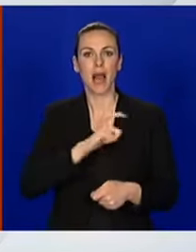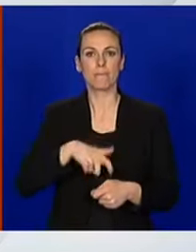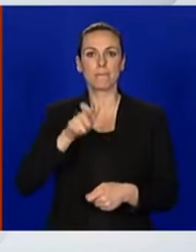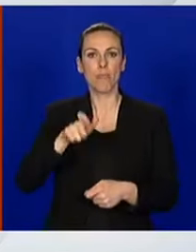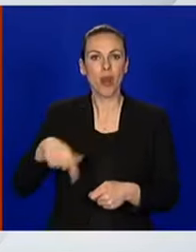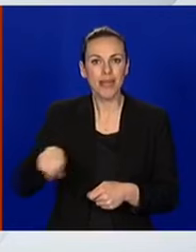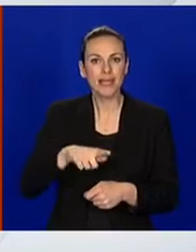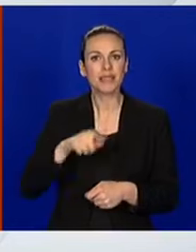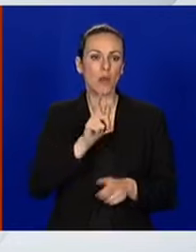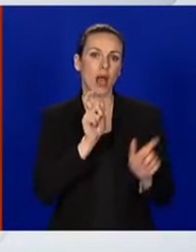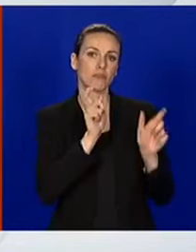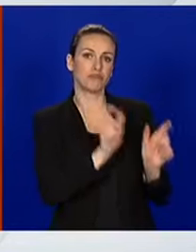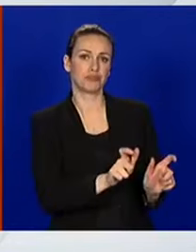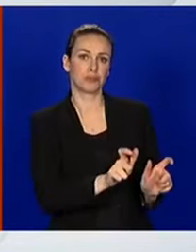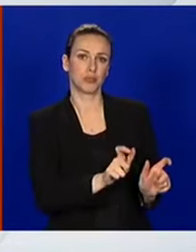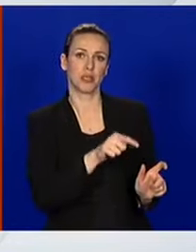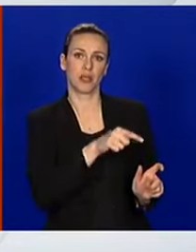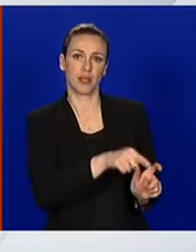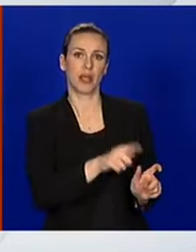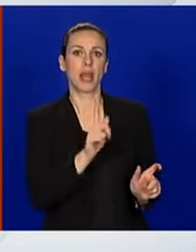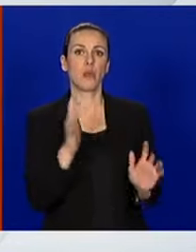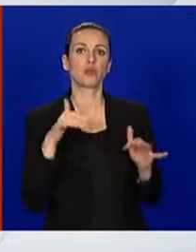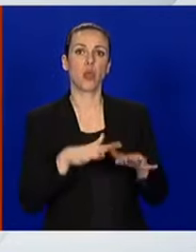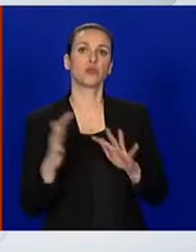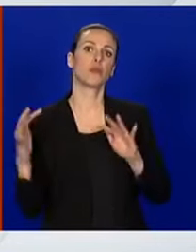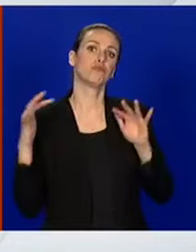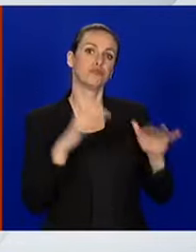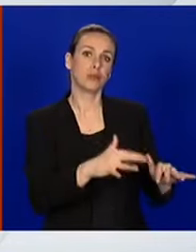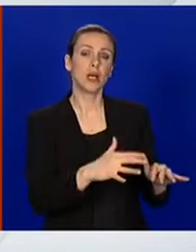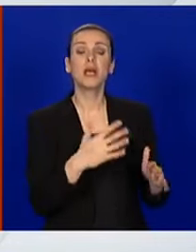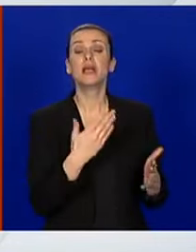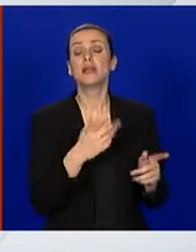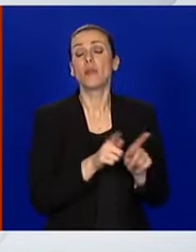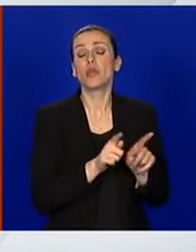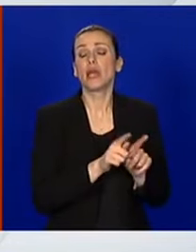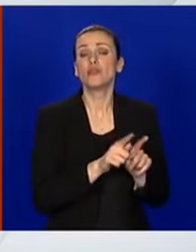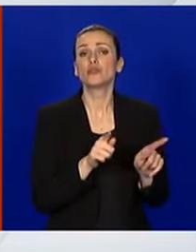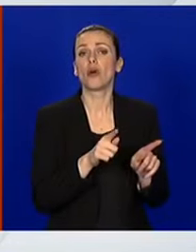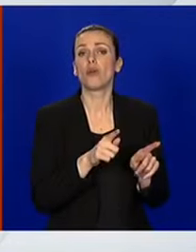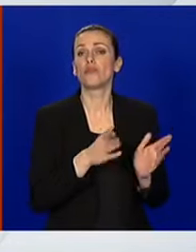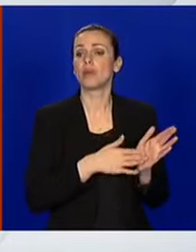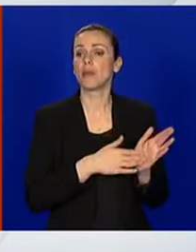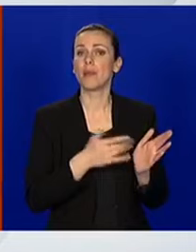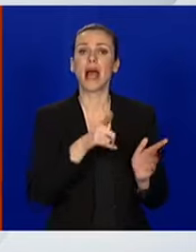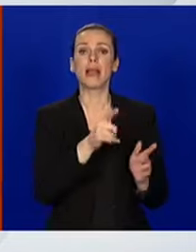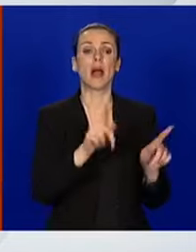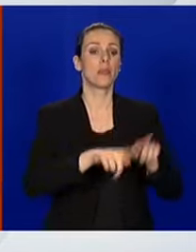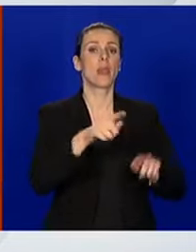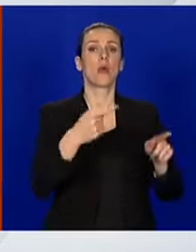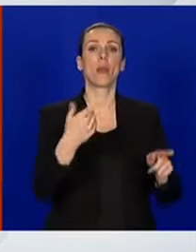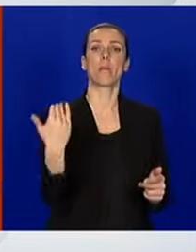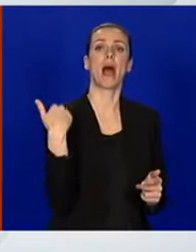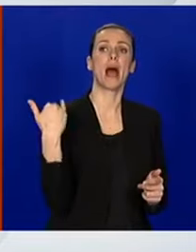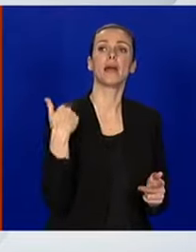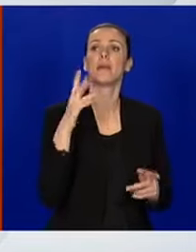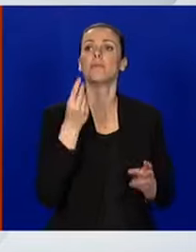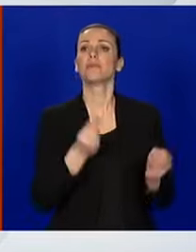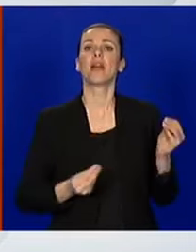tamo spriječilo okupljanje na način, na isti način kao kad imamo dojave o